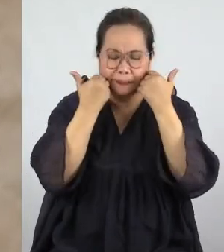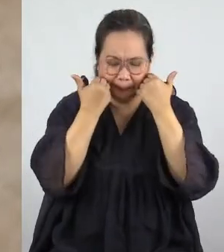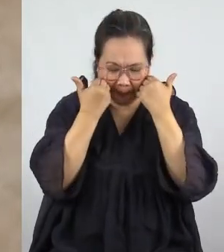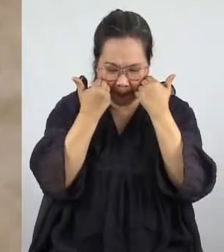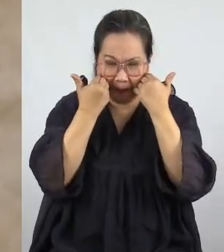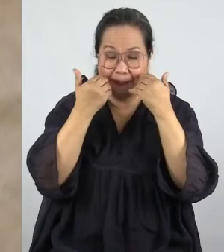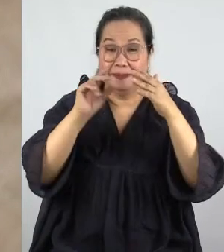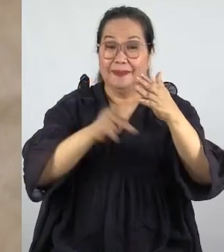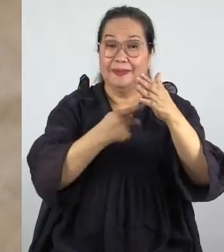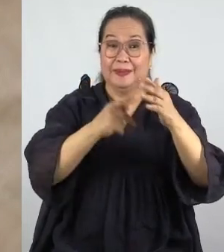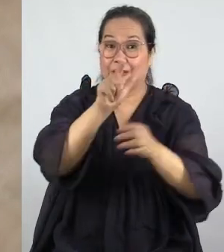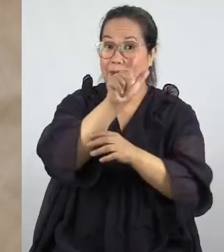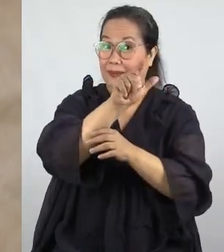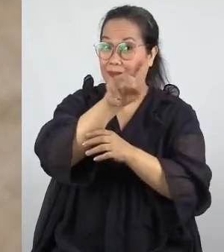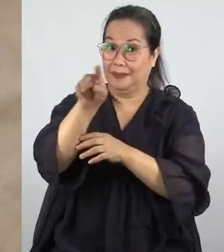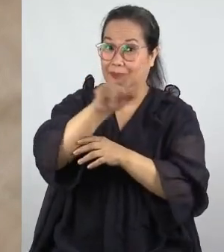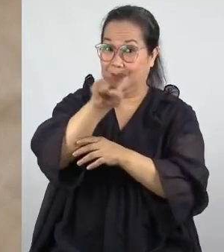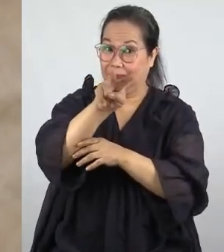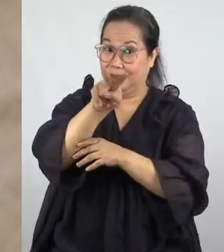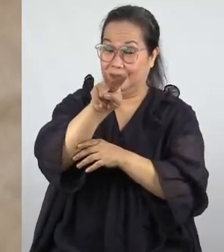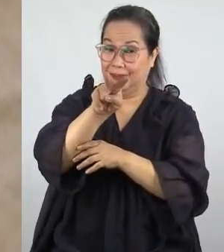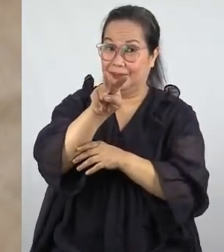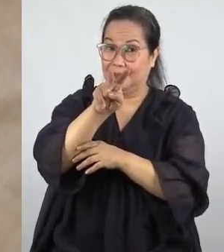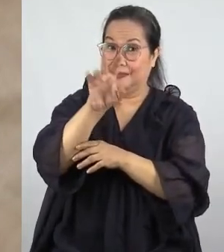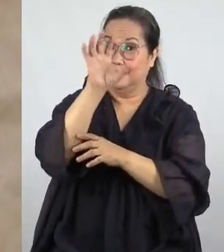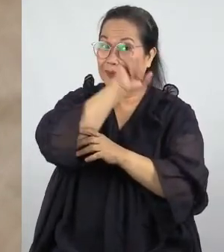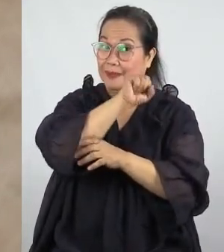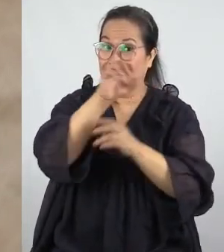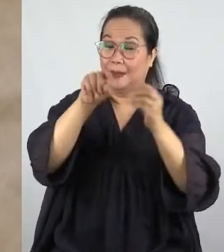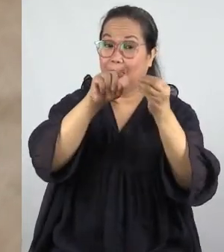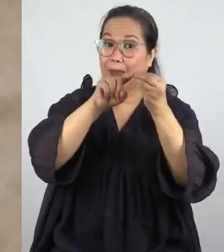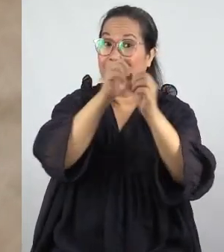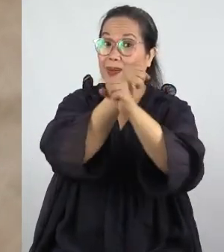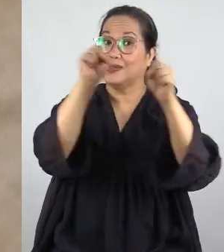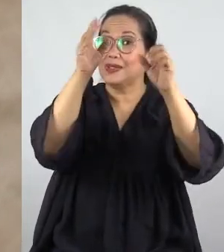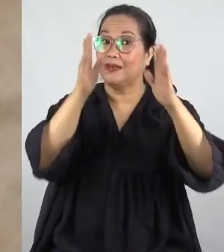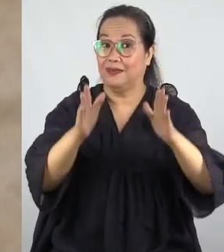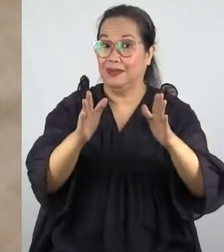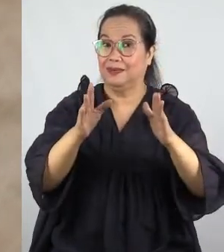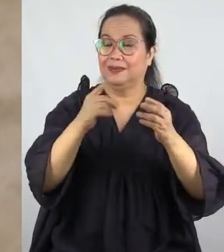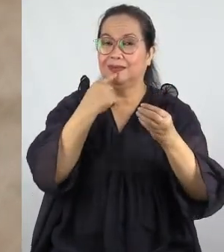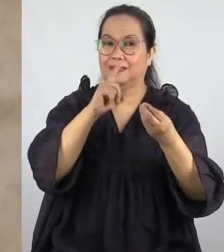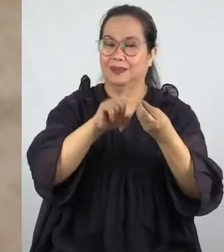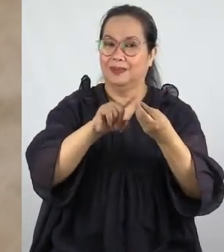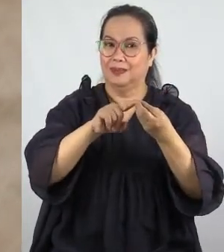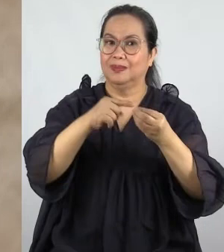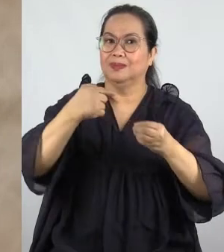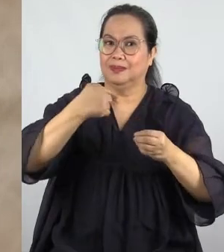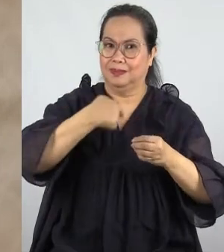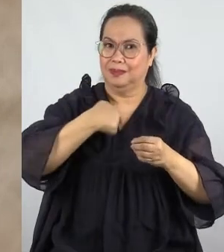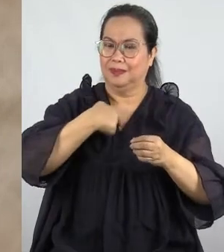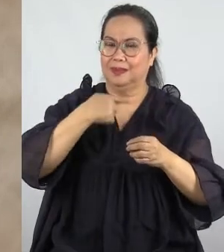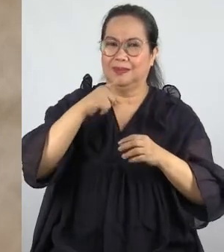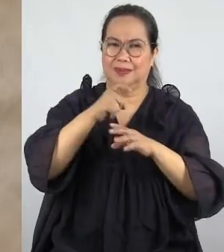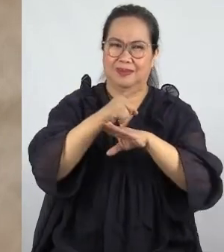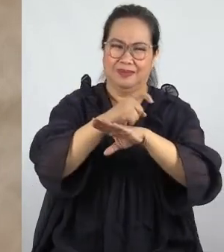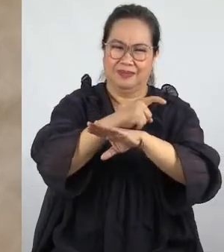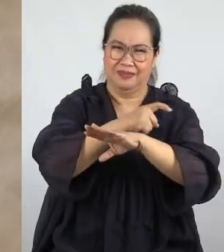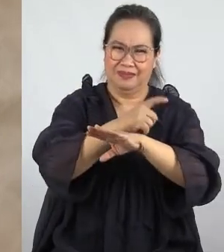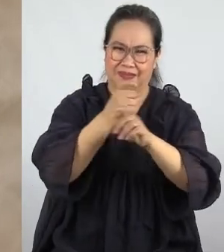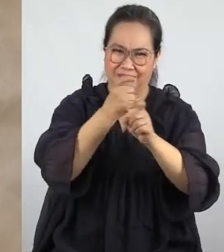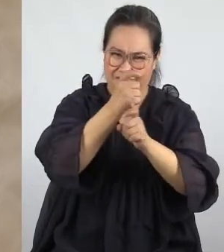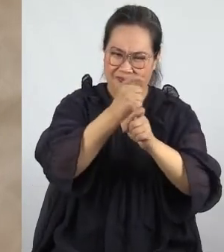Sa Psalm 22, isa ding hula tungkol sa Mesiyas. Ang sabi doon, but I am a worm and not a man, scorned